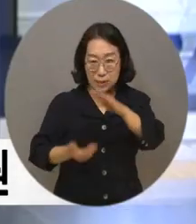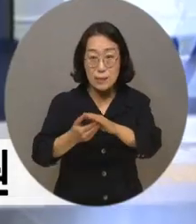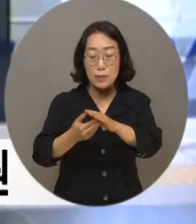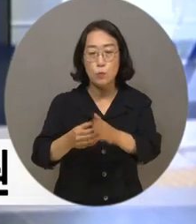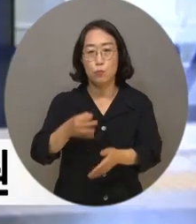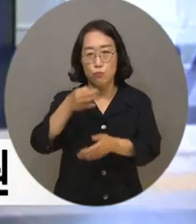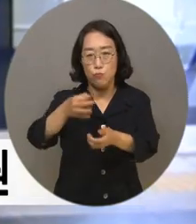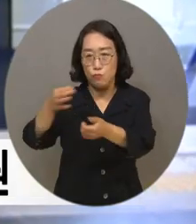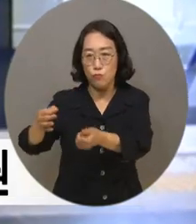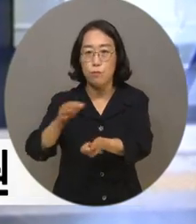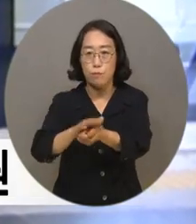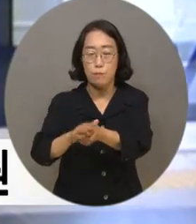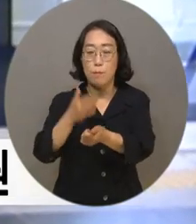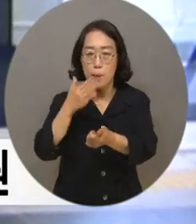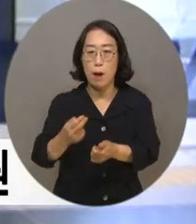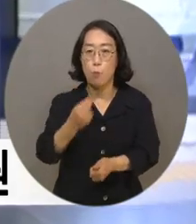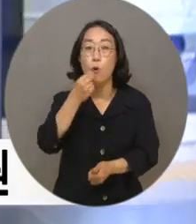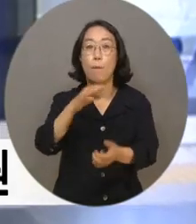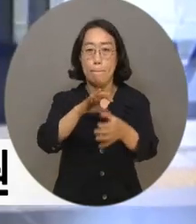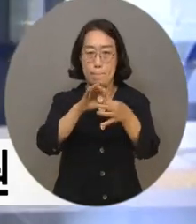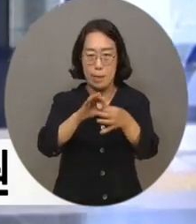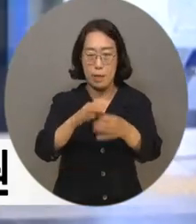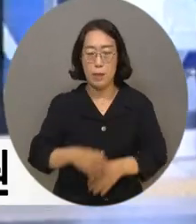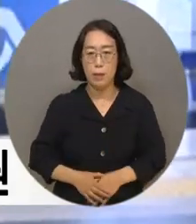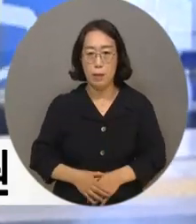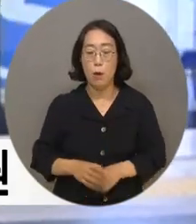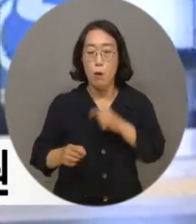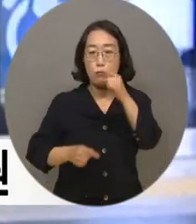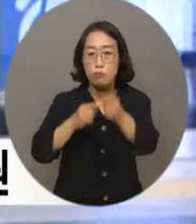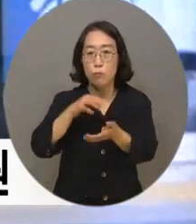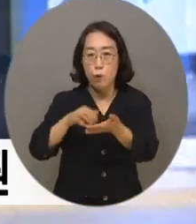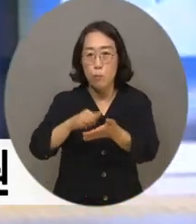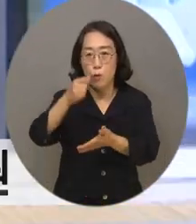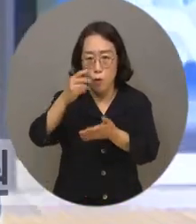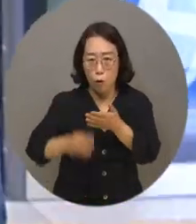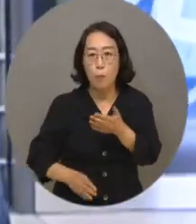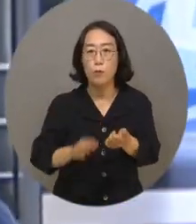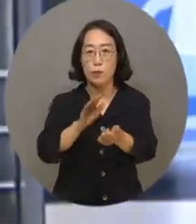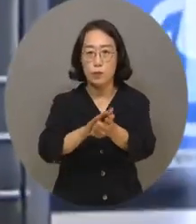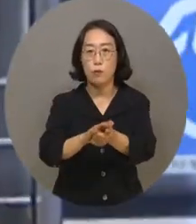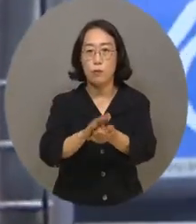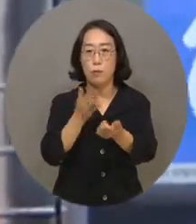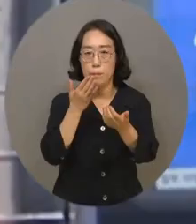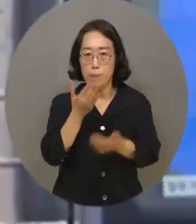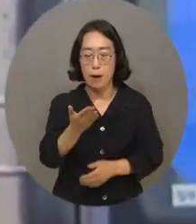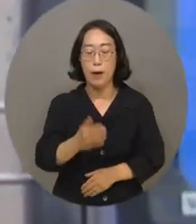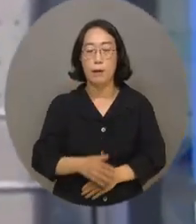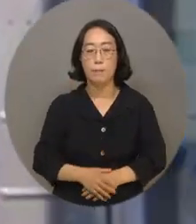사고일로부터 3년 이내이며 청구 횟수에 제한 없이 보험 지원을 받을 수 있습니다.